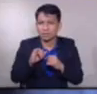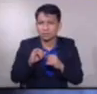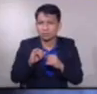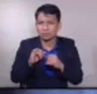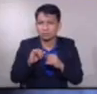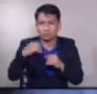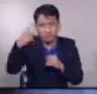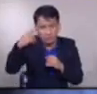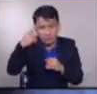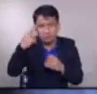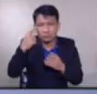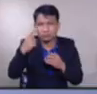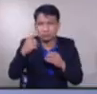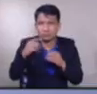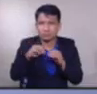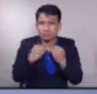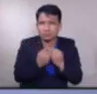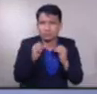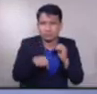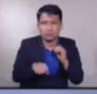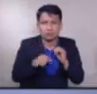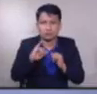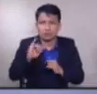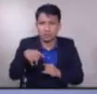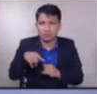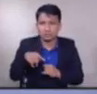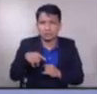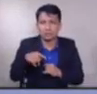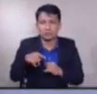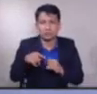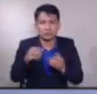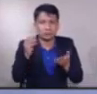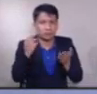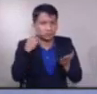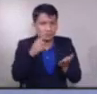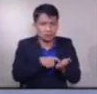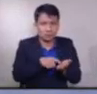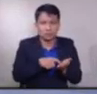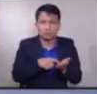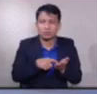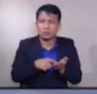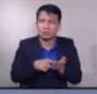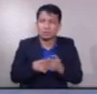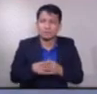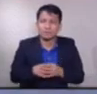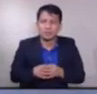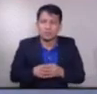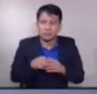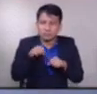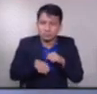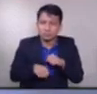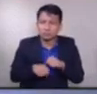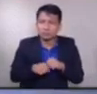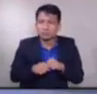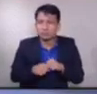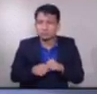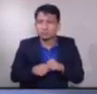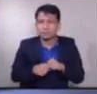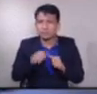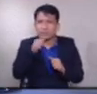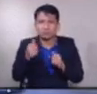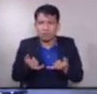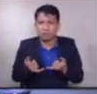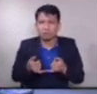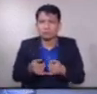indigenous political structure. So it's an IPO, Registered in the Securities Exchange Commission. So ngayon, hindi lang ito today